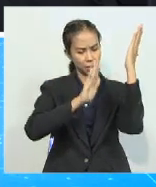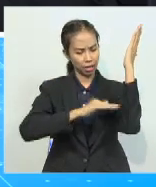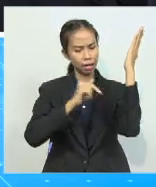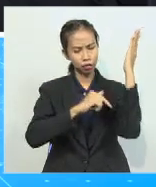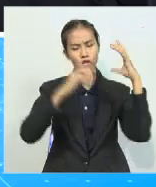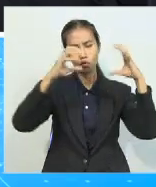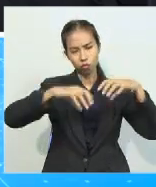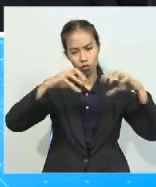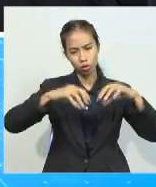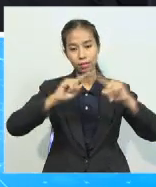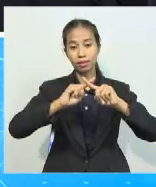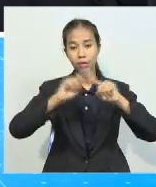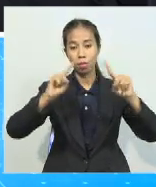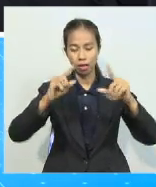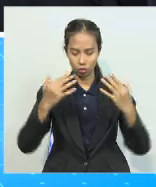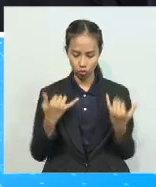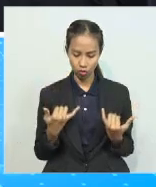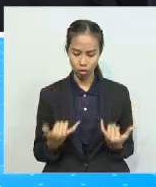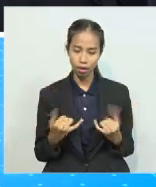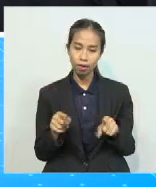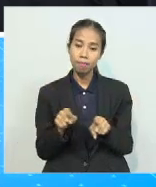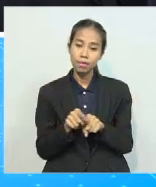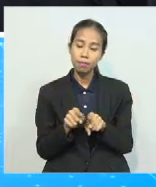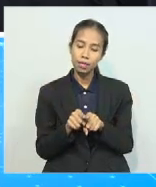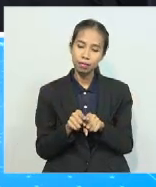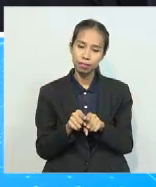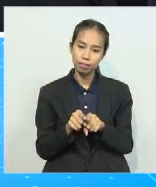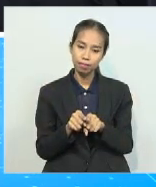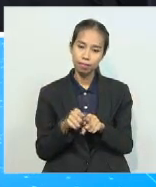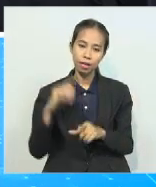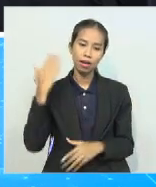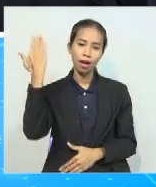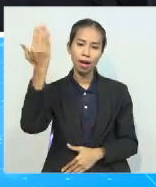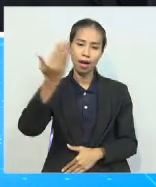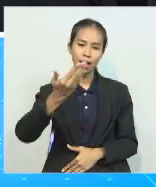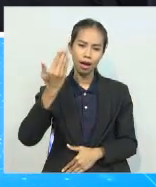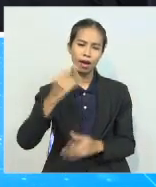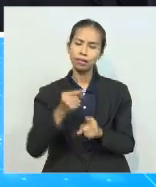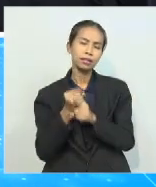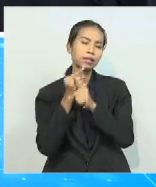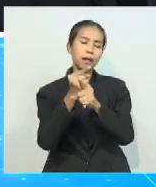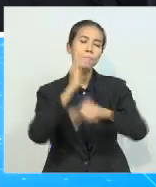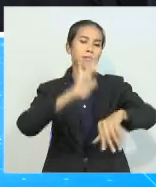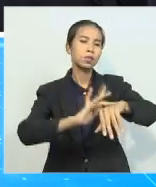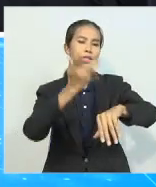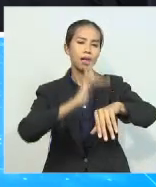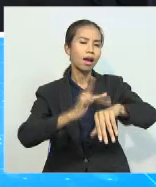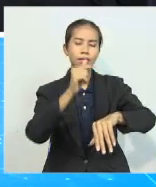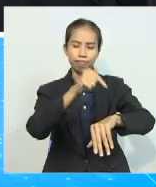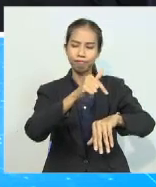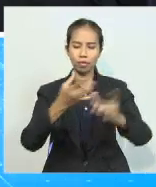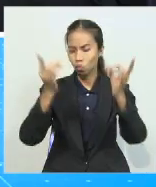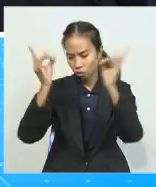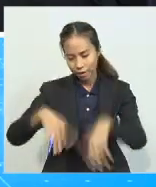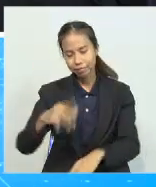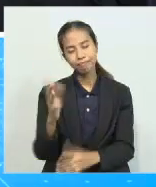แต่ว่าช่วงนี้มันเหมือนกับเป็นลักษณะสภาพอากาศที่ก็เป็นไปตามฤดูกาลมันนะฮะไม่มีตัวการที่รุ